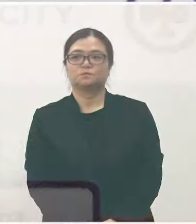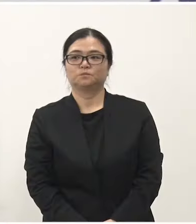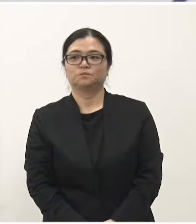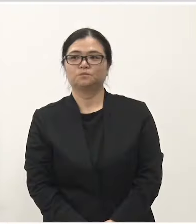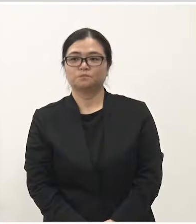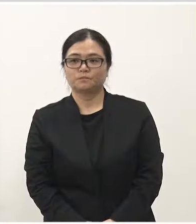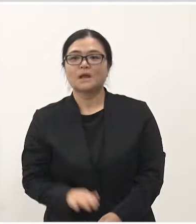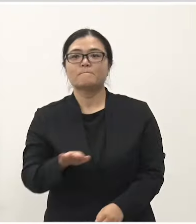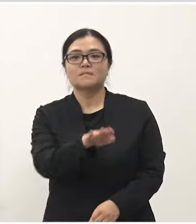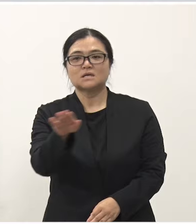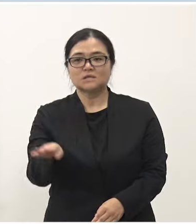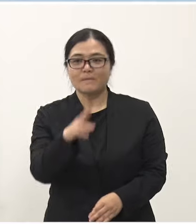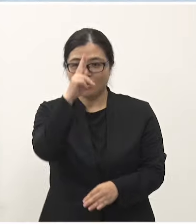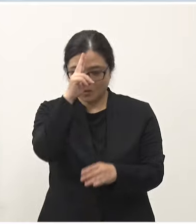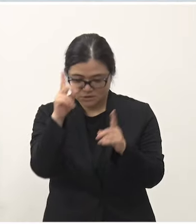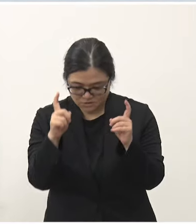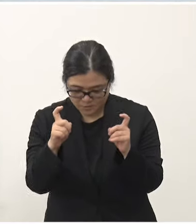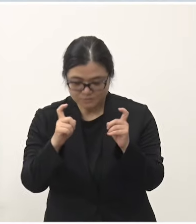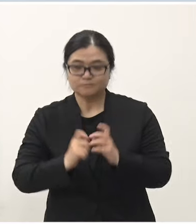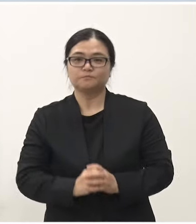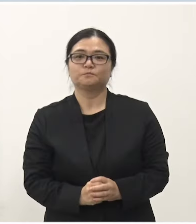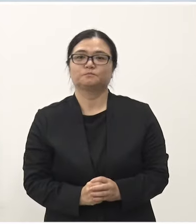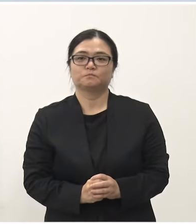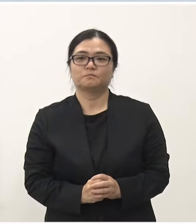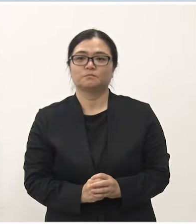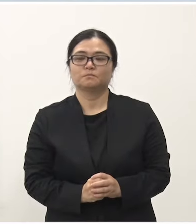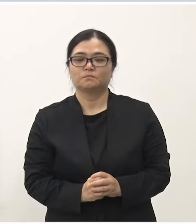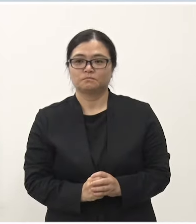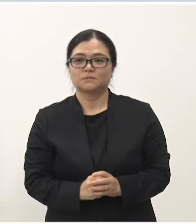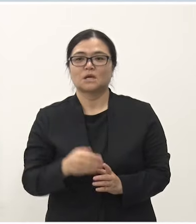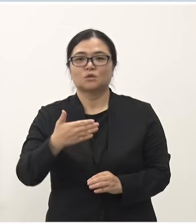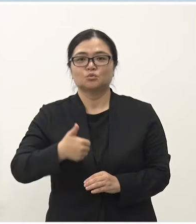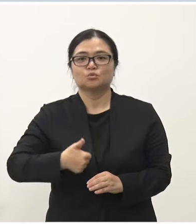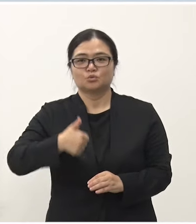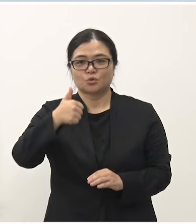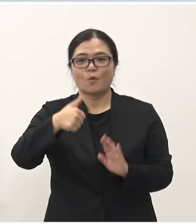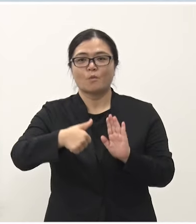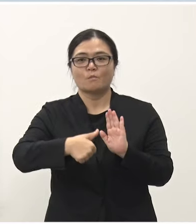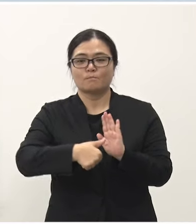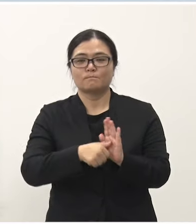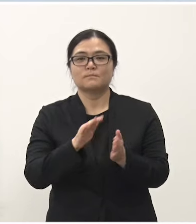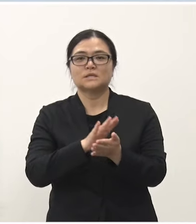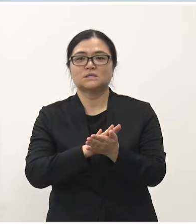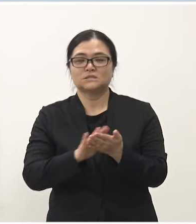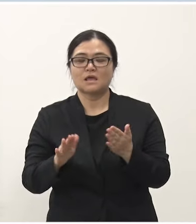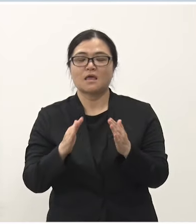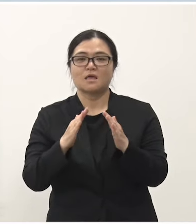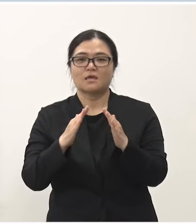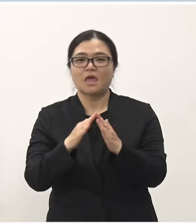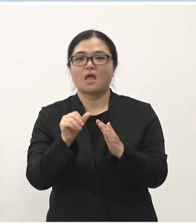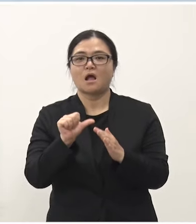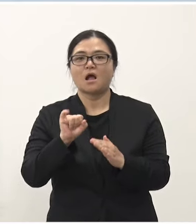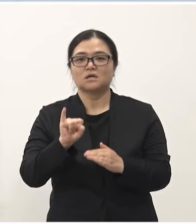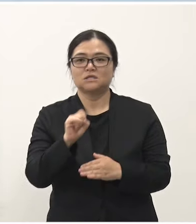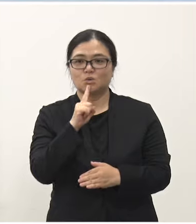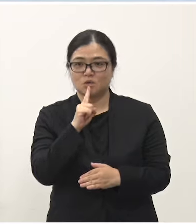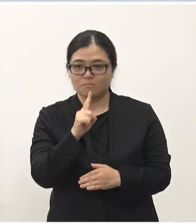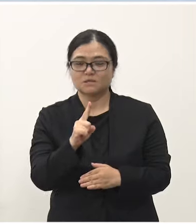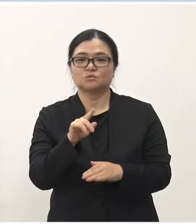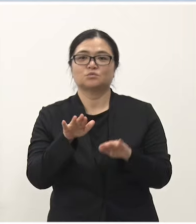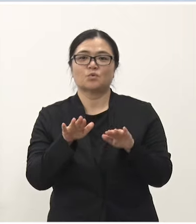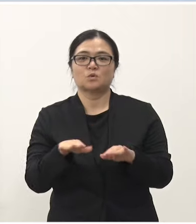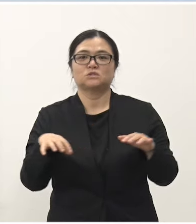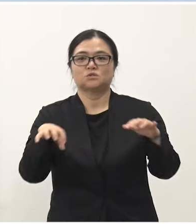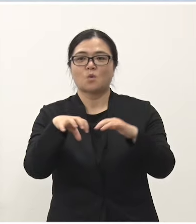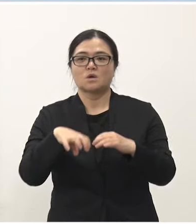え皆様こんにちはみ区長の正アですえ本日はお忙しい中え会場にお